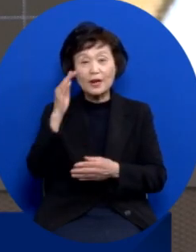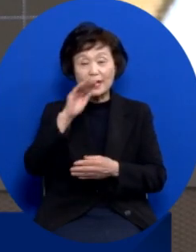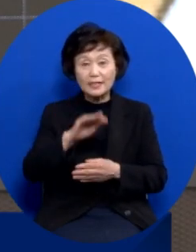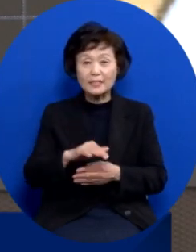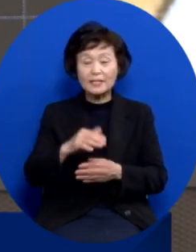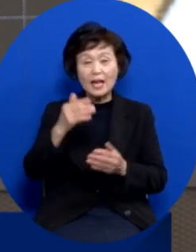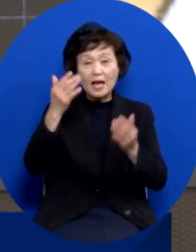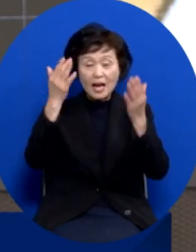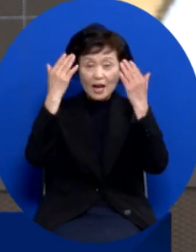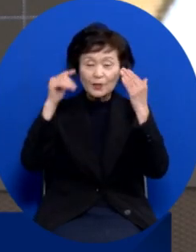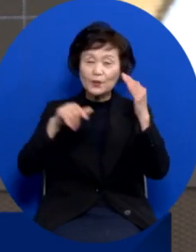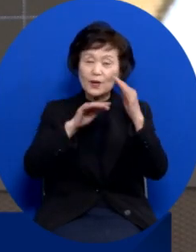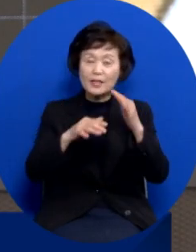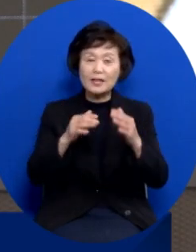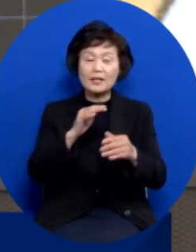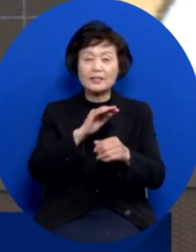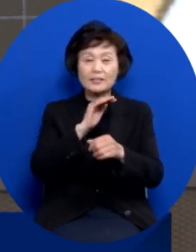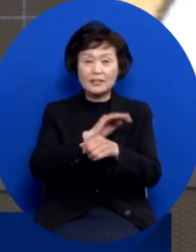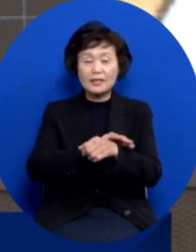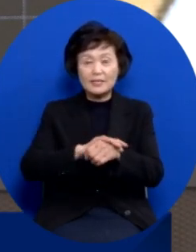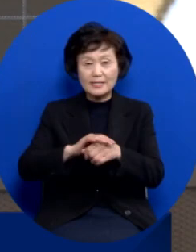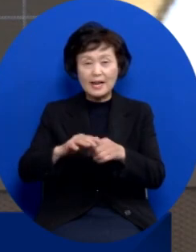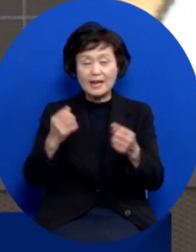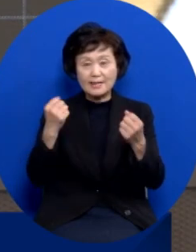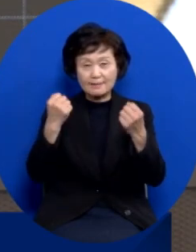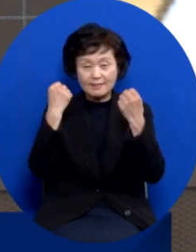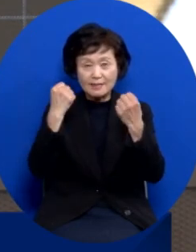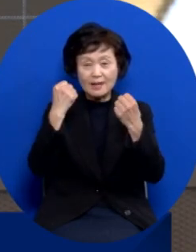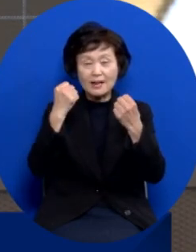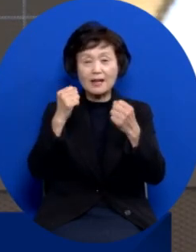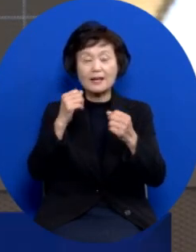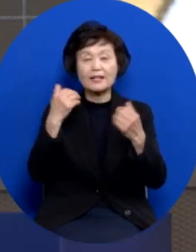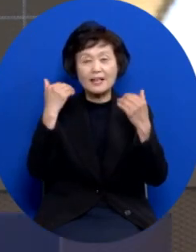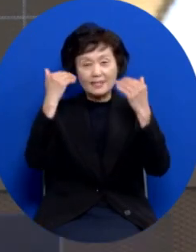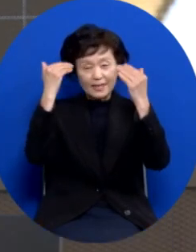정말 건강하고 아름답게 잘 성장해서 모두가 하나님의 기쁨이 되었으면 참 좋겠습니다.